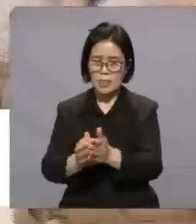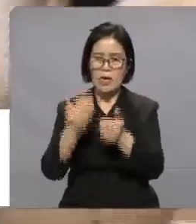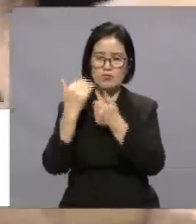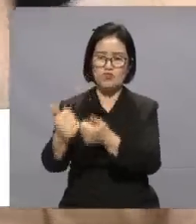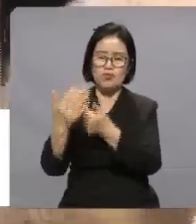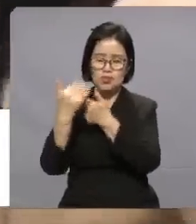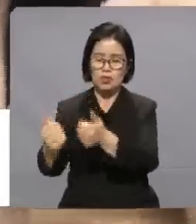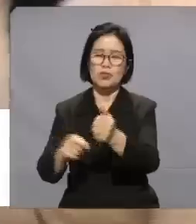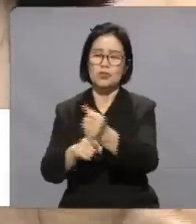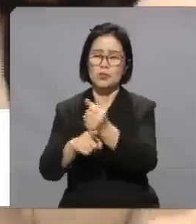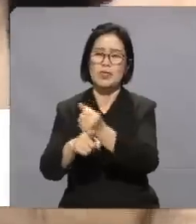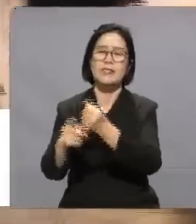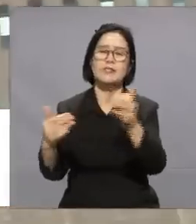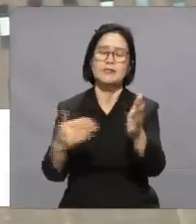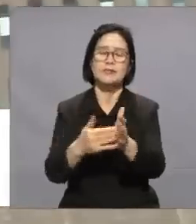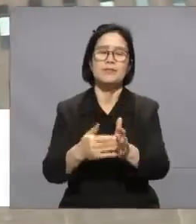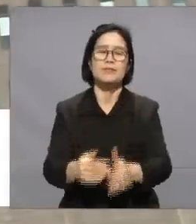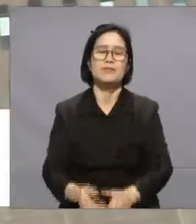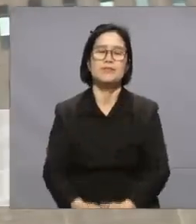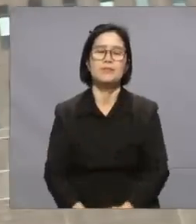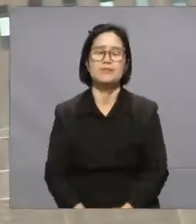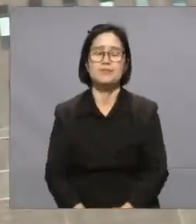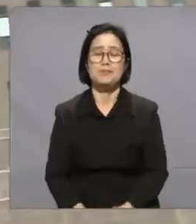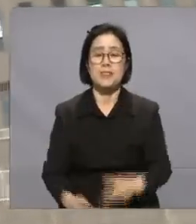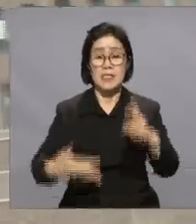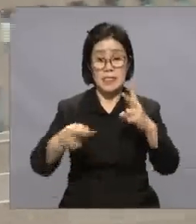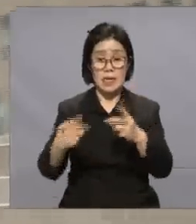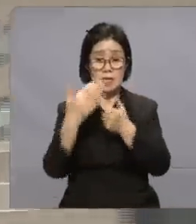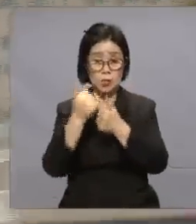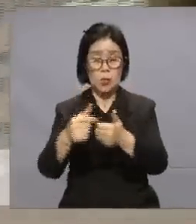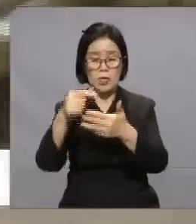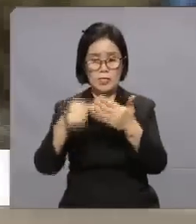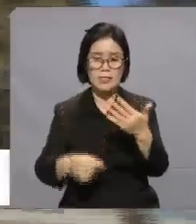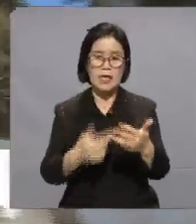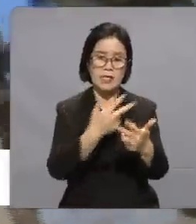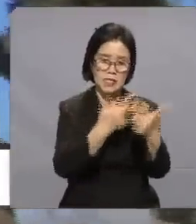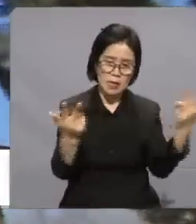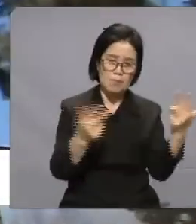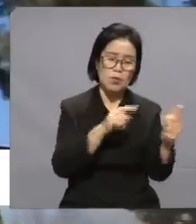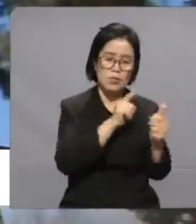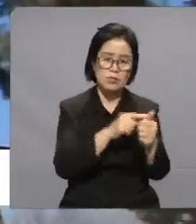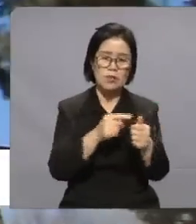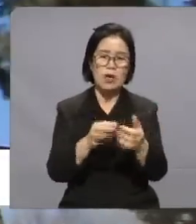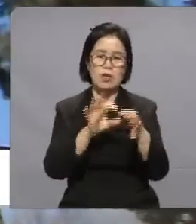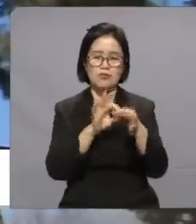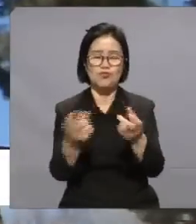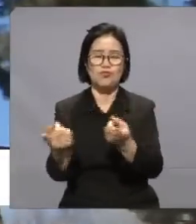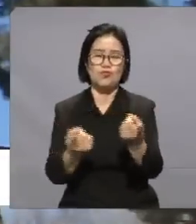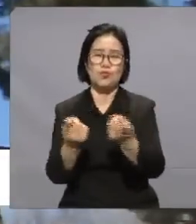불러 조사했습니다. 2차 소환 일정은 이 대표 측과 계속